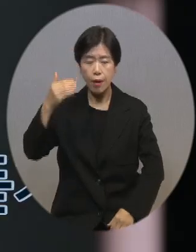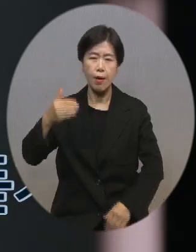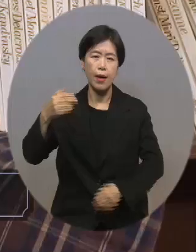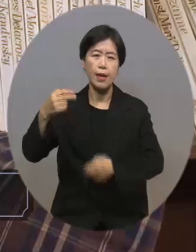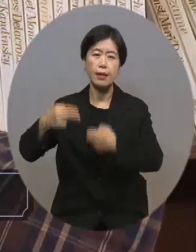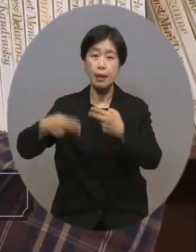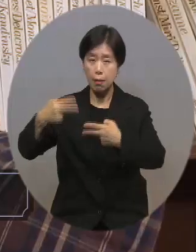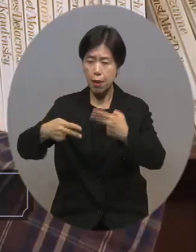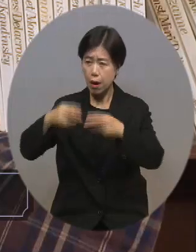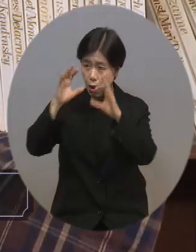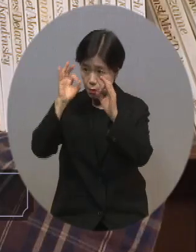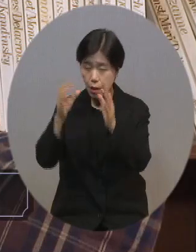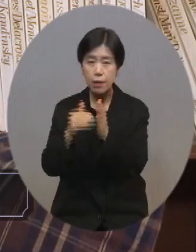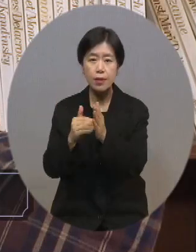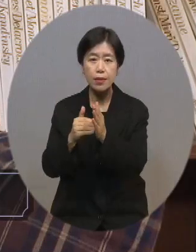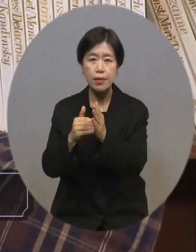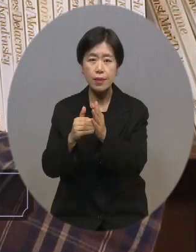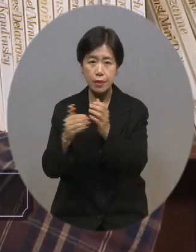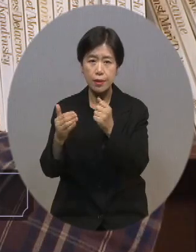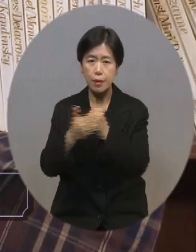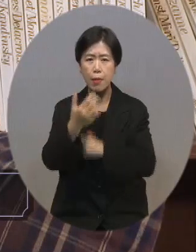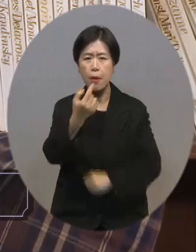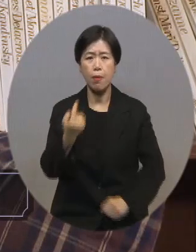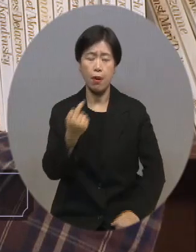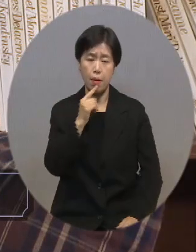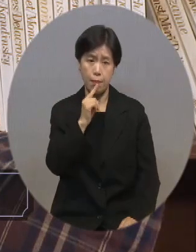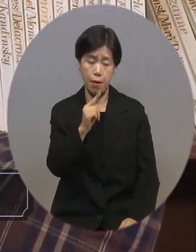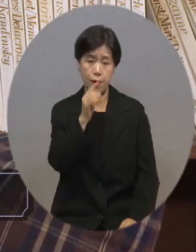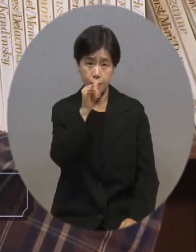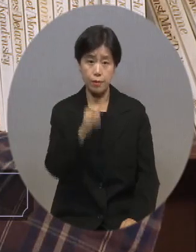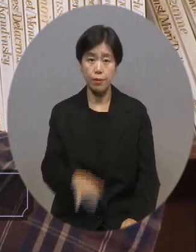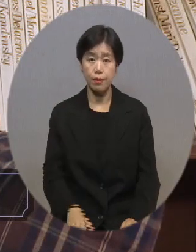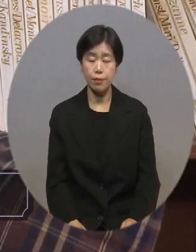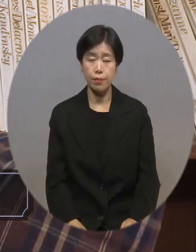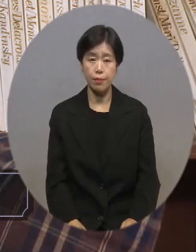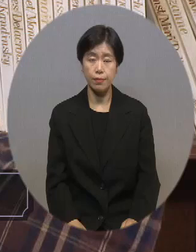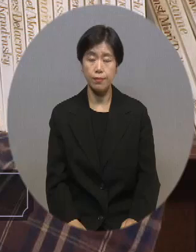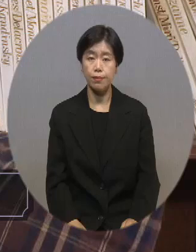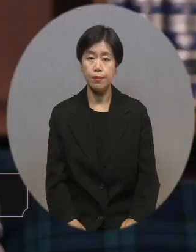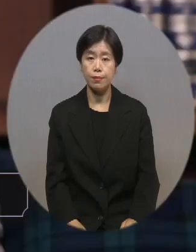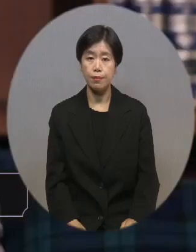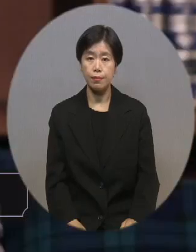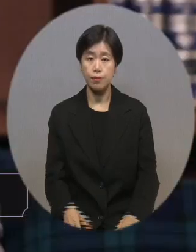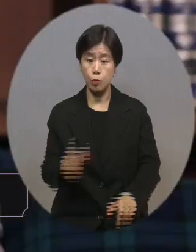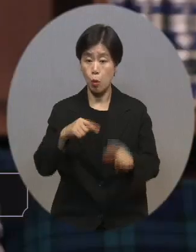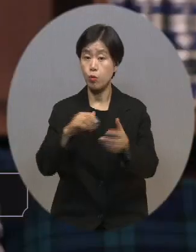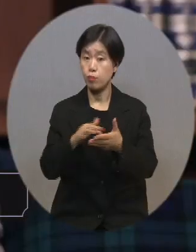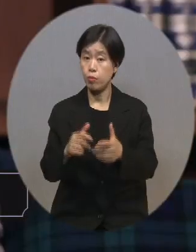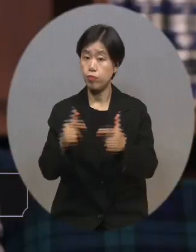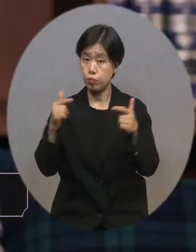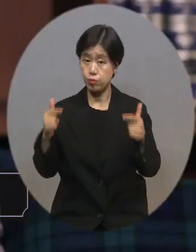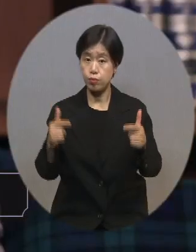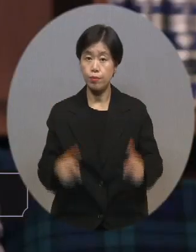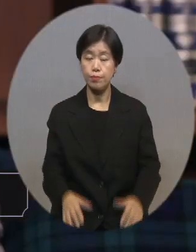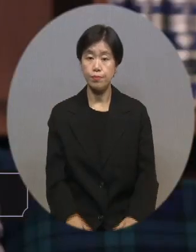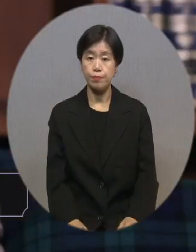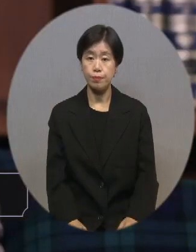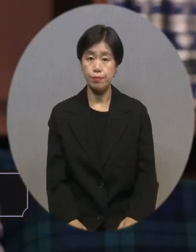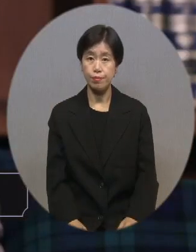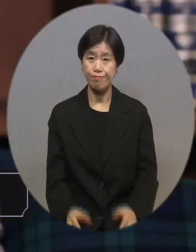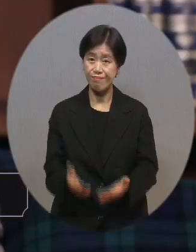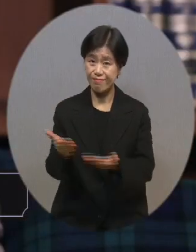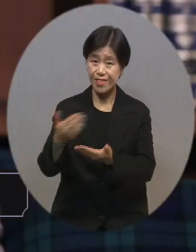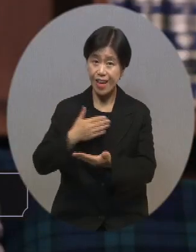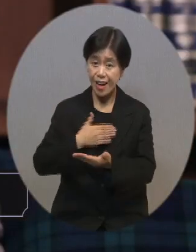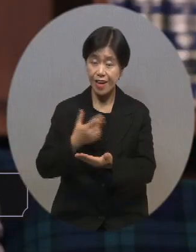라디오를 들어서 외부를 보는 시각이 달라지면서 탈북하게 된 분들이 점점 많아졌다라는 거는 아마 두 분